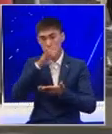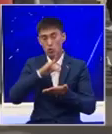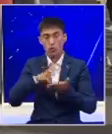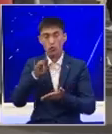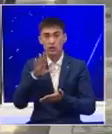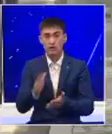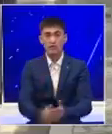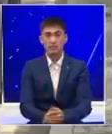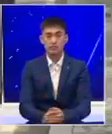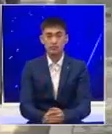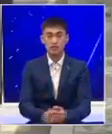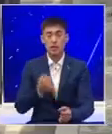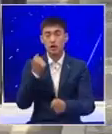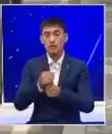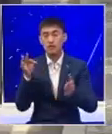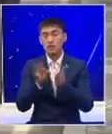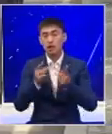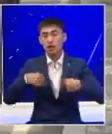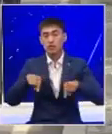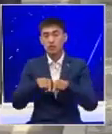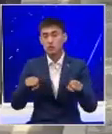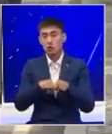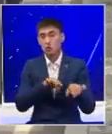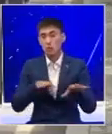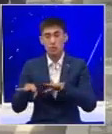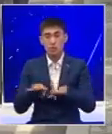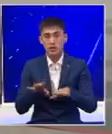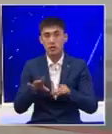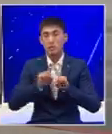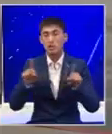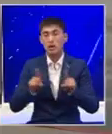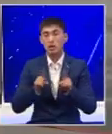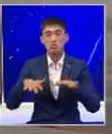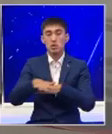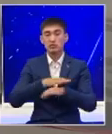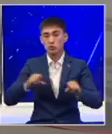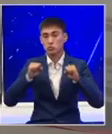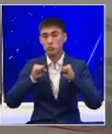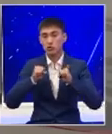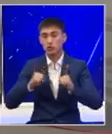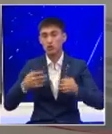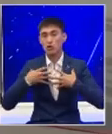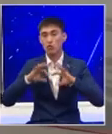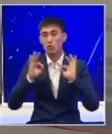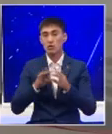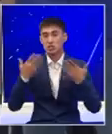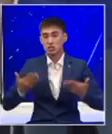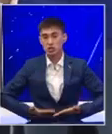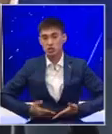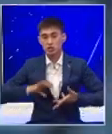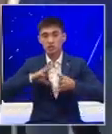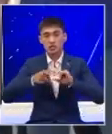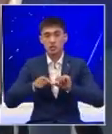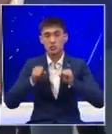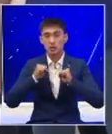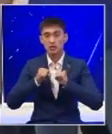Кунаев главная цель организации такого рода мероприятия Пропаганда массового спорта и здорового образа жизни в